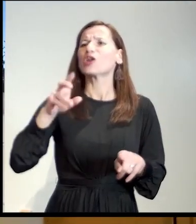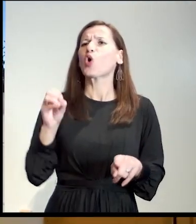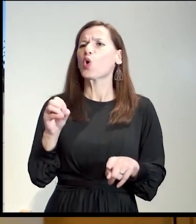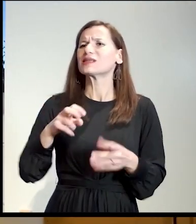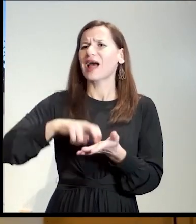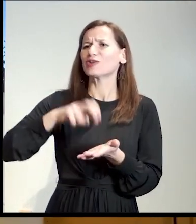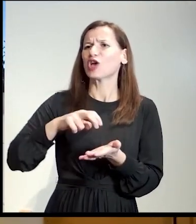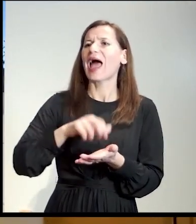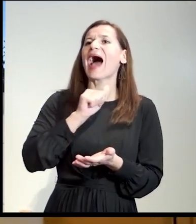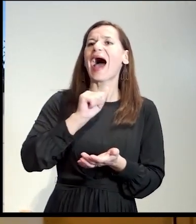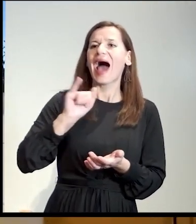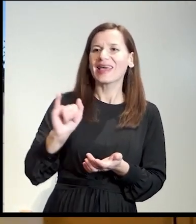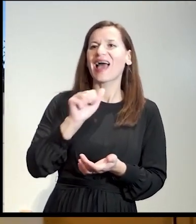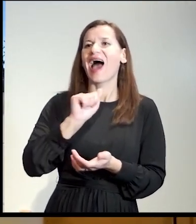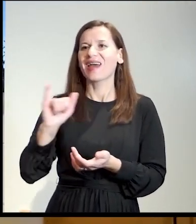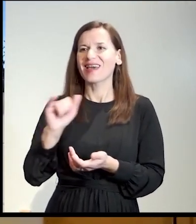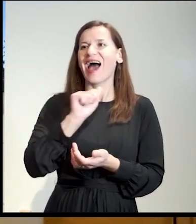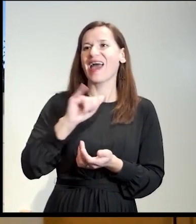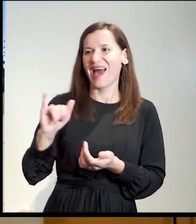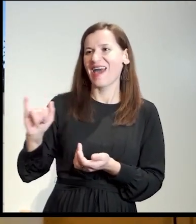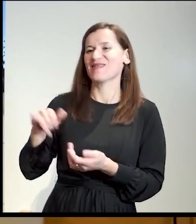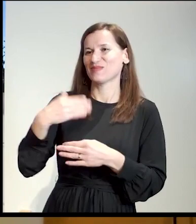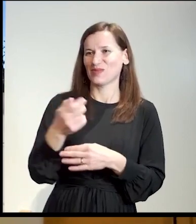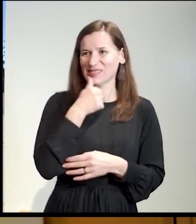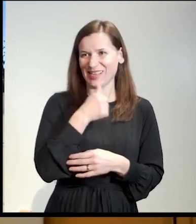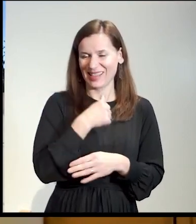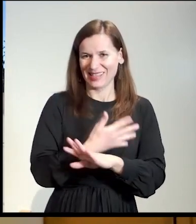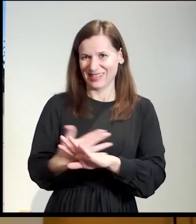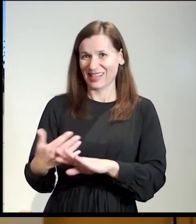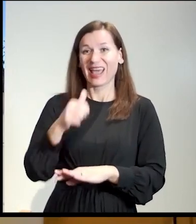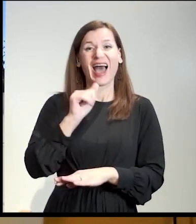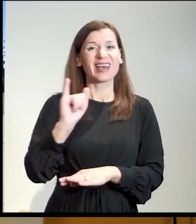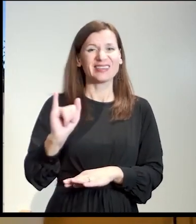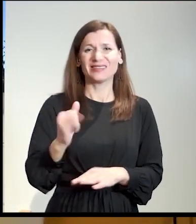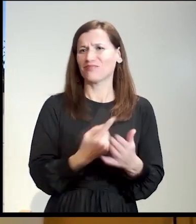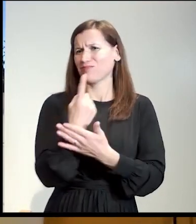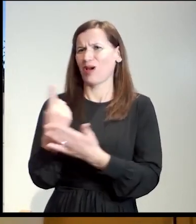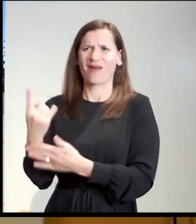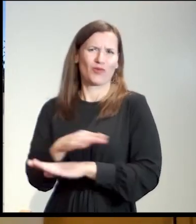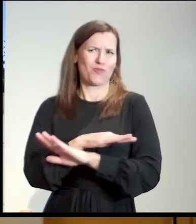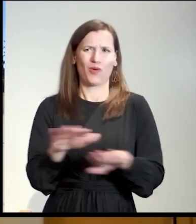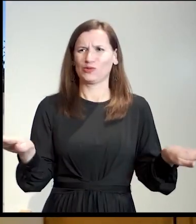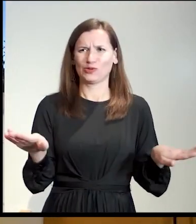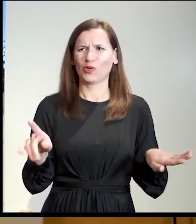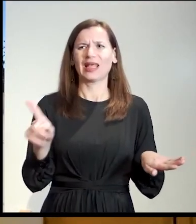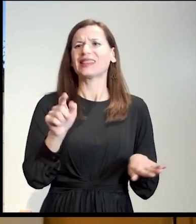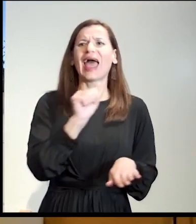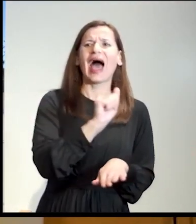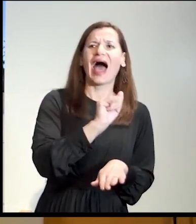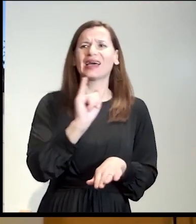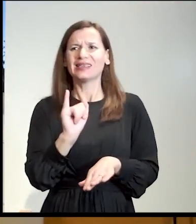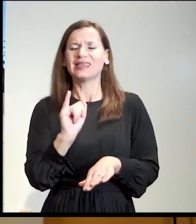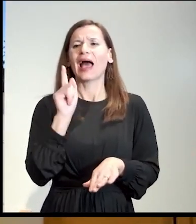aj, po zeleni trati. AI se je pojavljal povsod. No, pravzaprav ne AI, ampak po